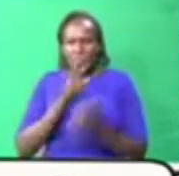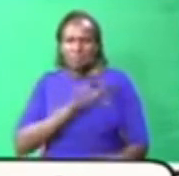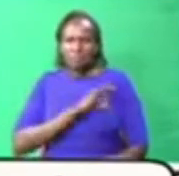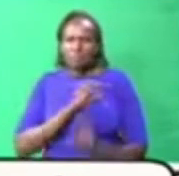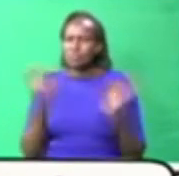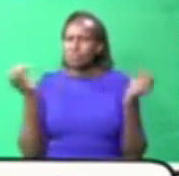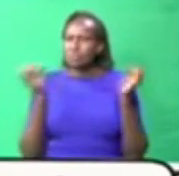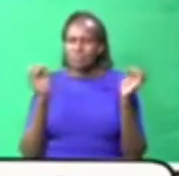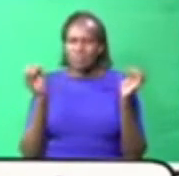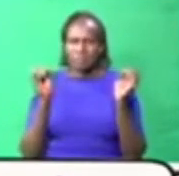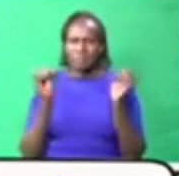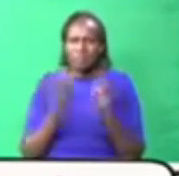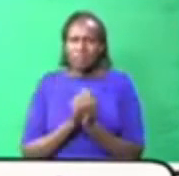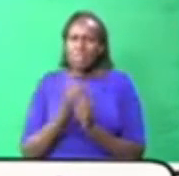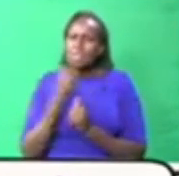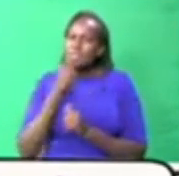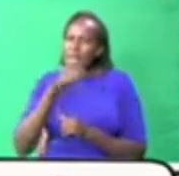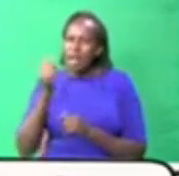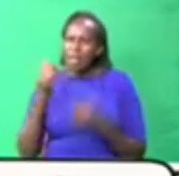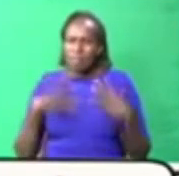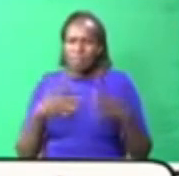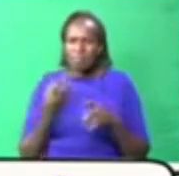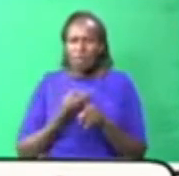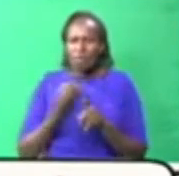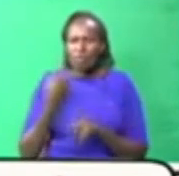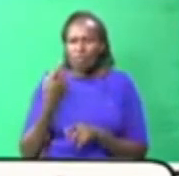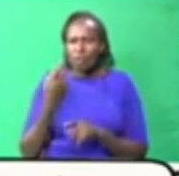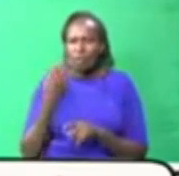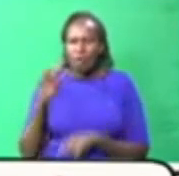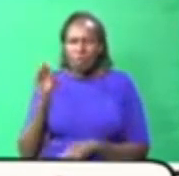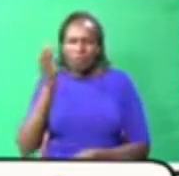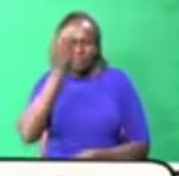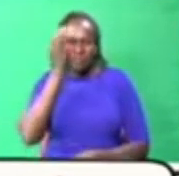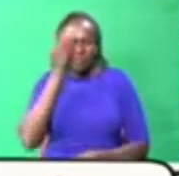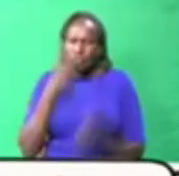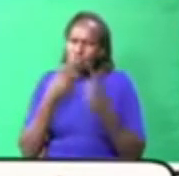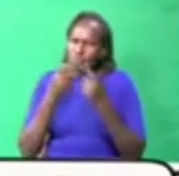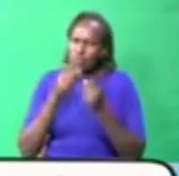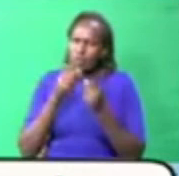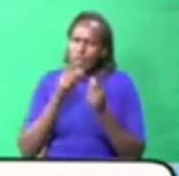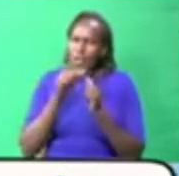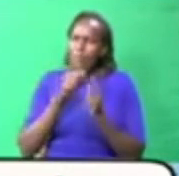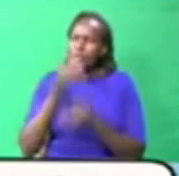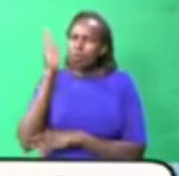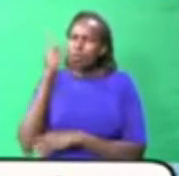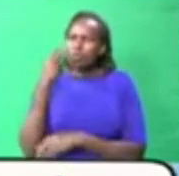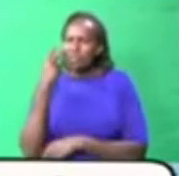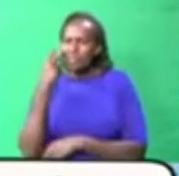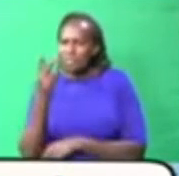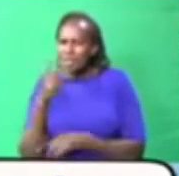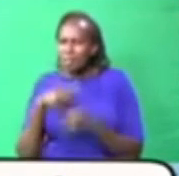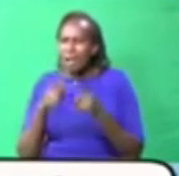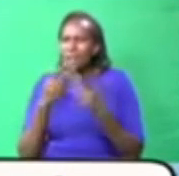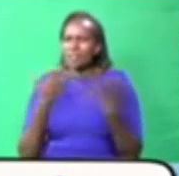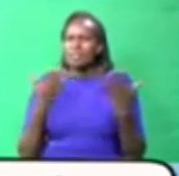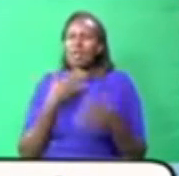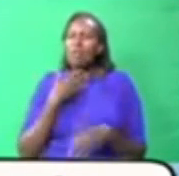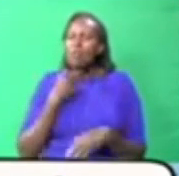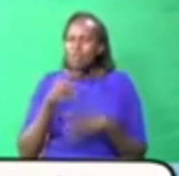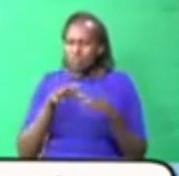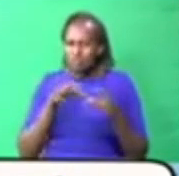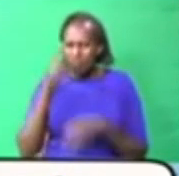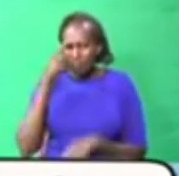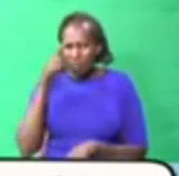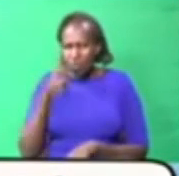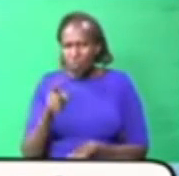hapa ndio Mungu alikuwa anawaambia hata wana wa Israeli. Alikuwa anawaambia nyinyi, mnaongea kuhusu Mungu ambao mlisikia, lakini kuna kitu nataka kuwafanyia